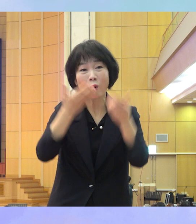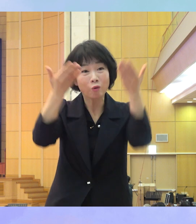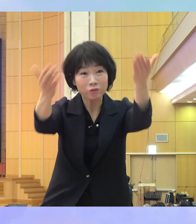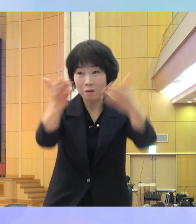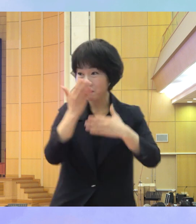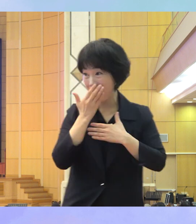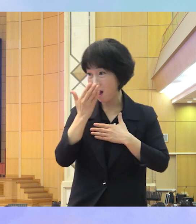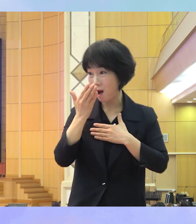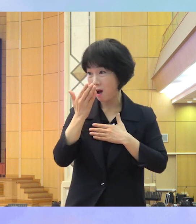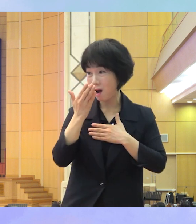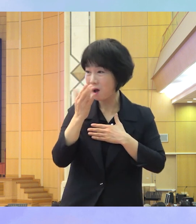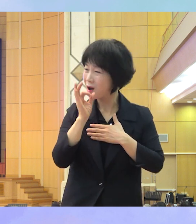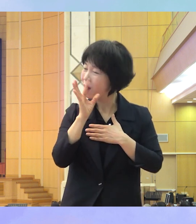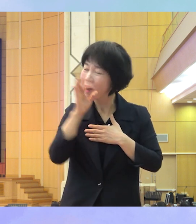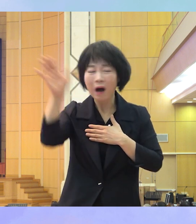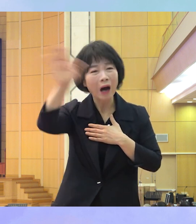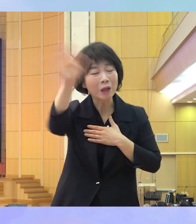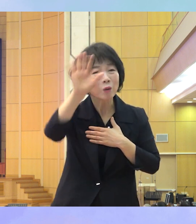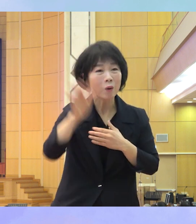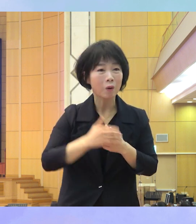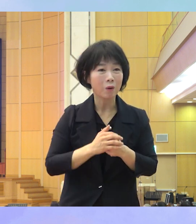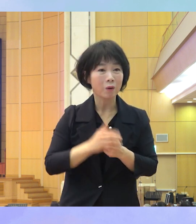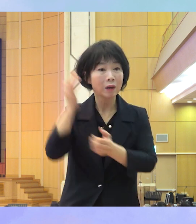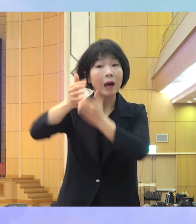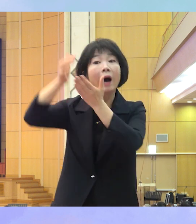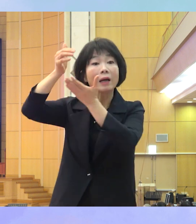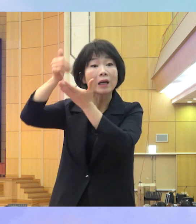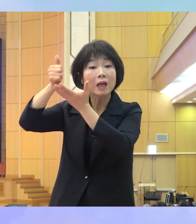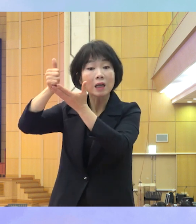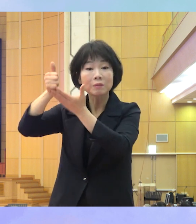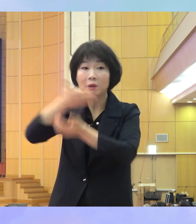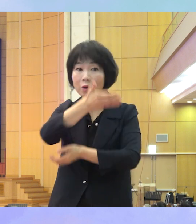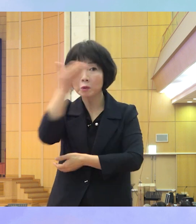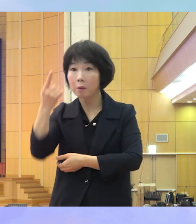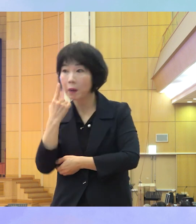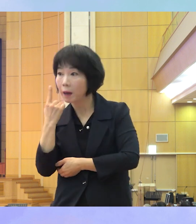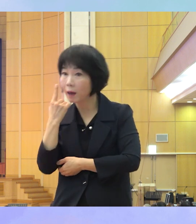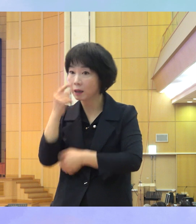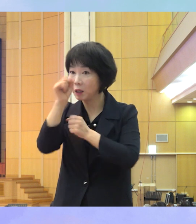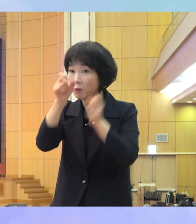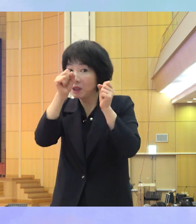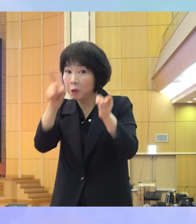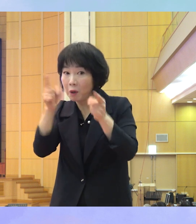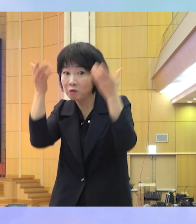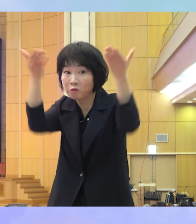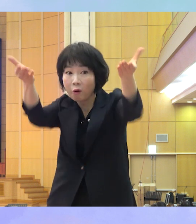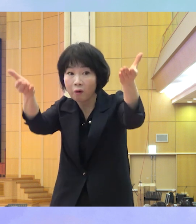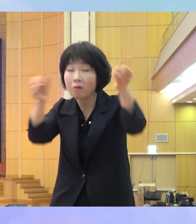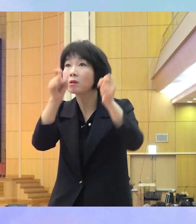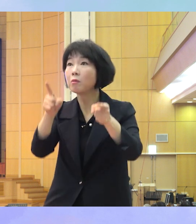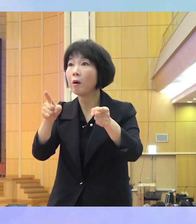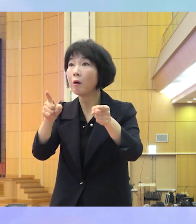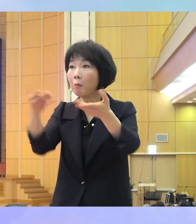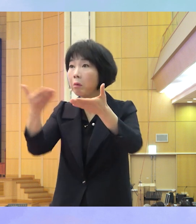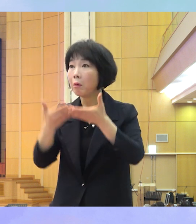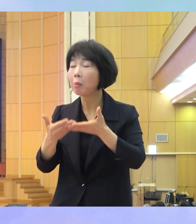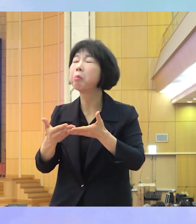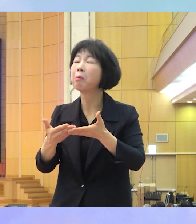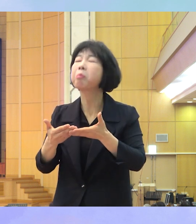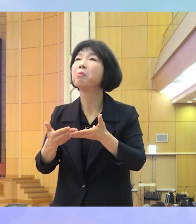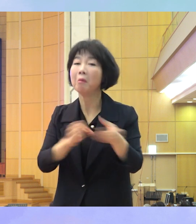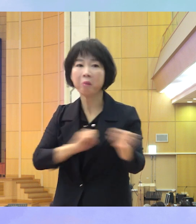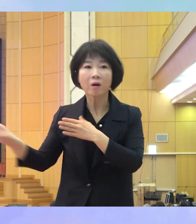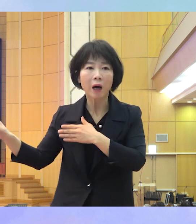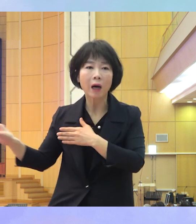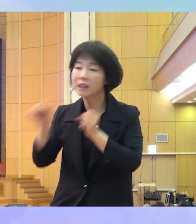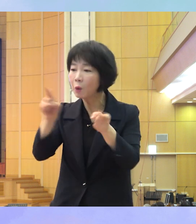축복하고 무조건 능력으로 역사하는 것이 아니라 하나님께서도 기회에 따라 역사하기 때문에, 그래서 전도서 3장 11절은 이렇게